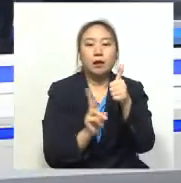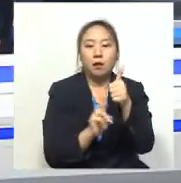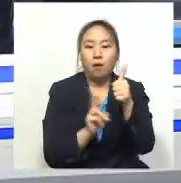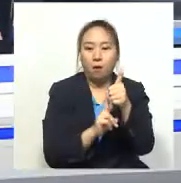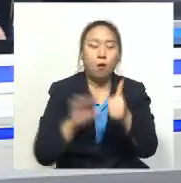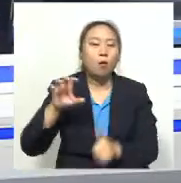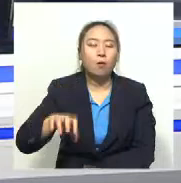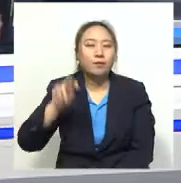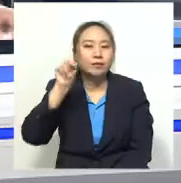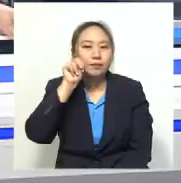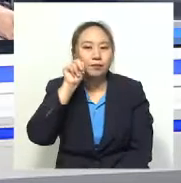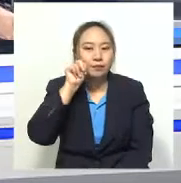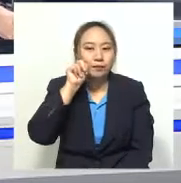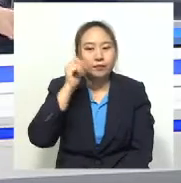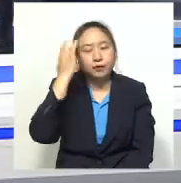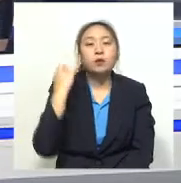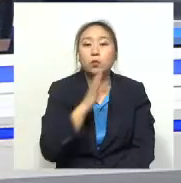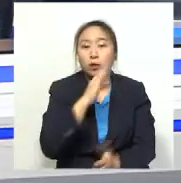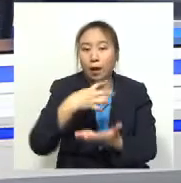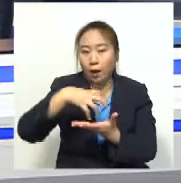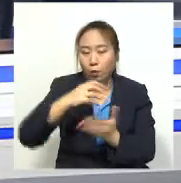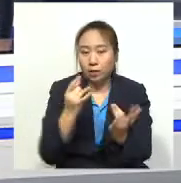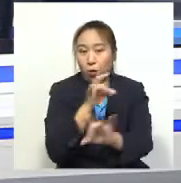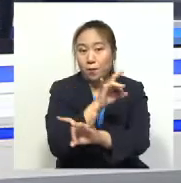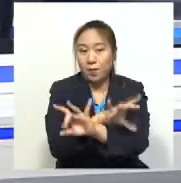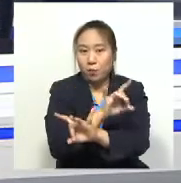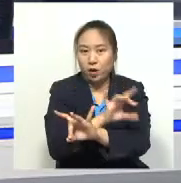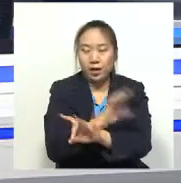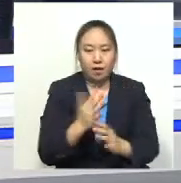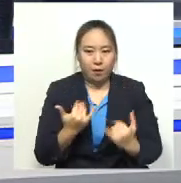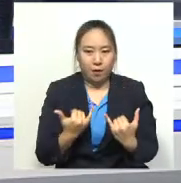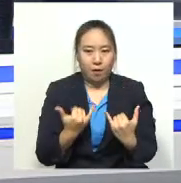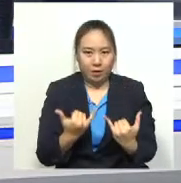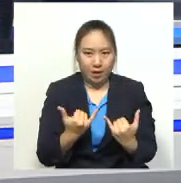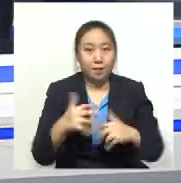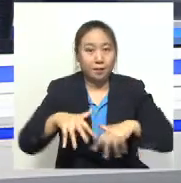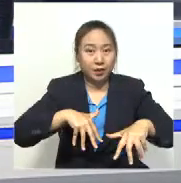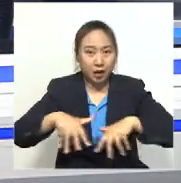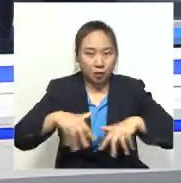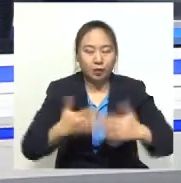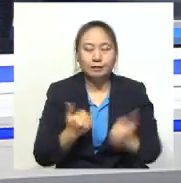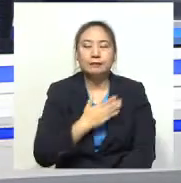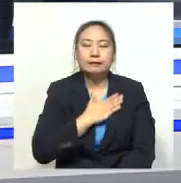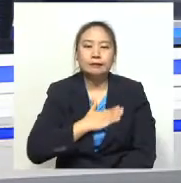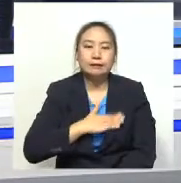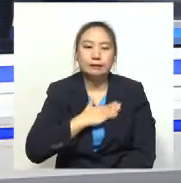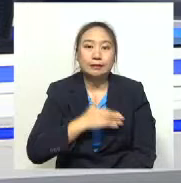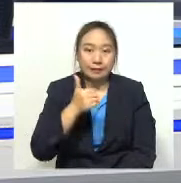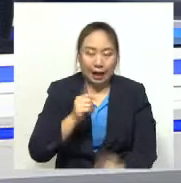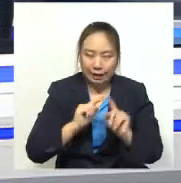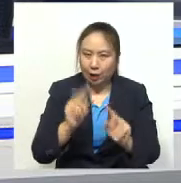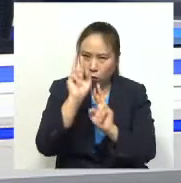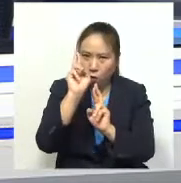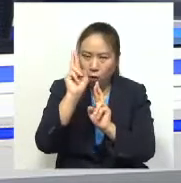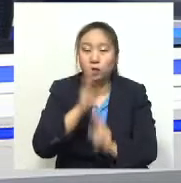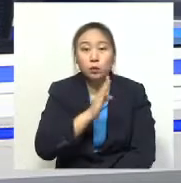ดีกรมชลประทานนะคะถ้าพูดถึงในจังหวัดเพชรบุรีตอนนี้เนี่ย ประชาชนแม้ว่าจะยังเบาใจได้แต่ก็ต้องไม่ประมา